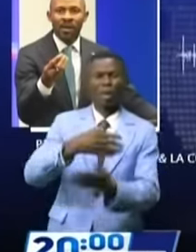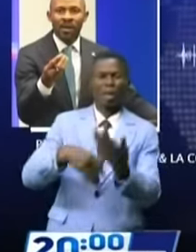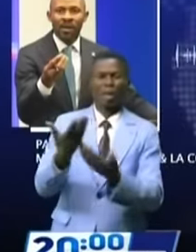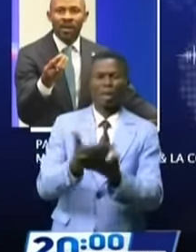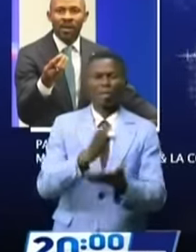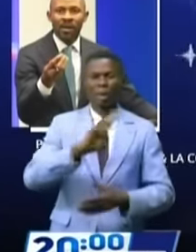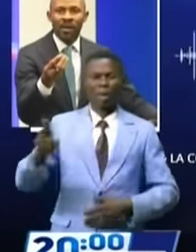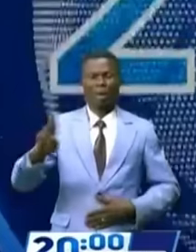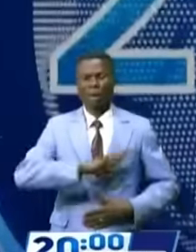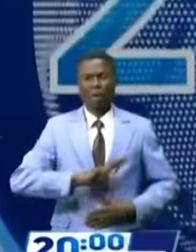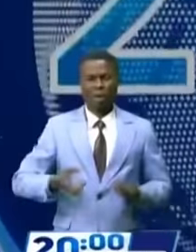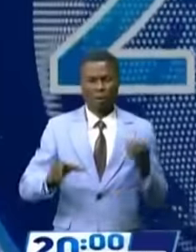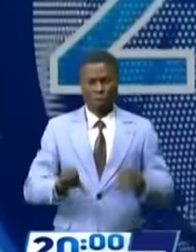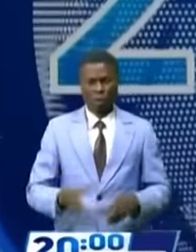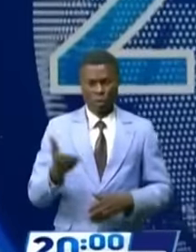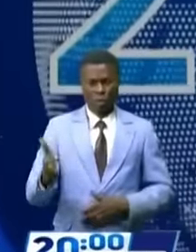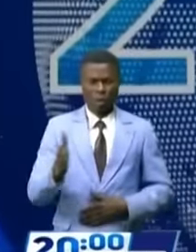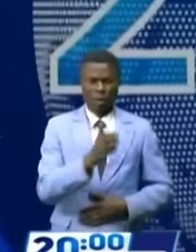l'est de la RDC.